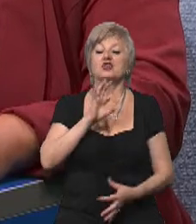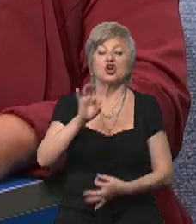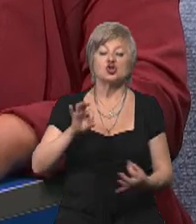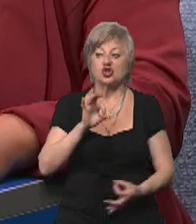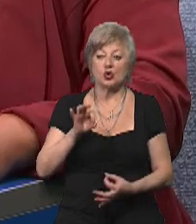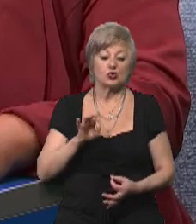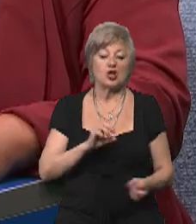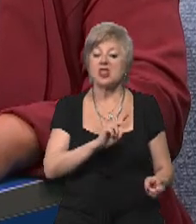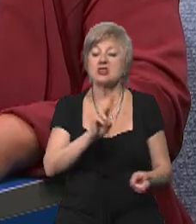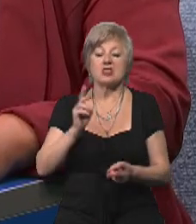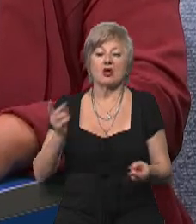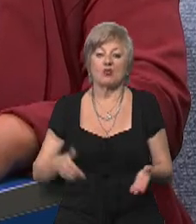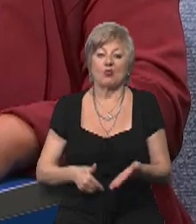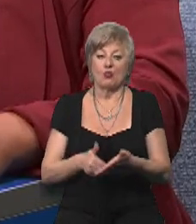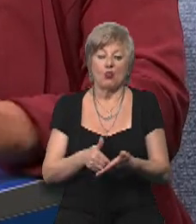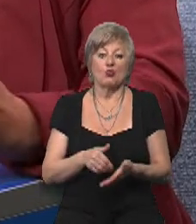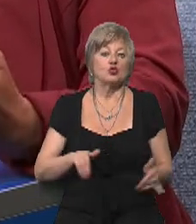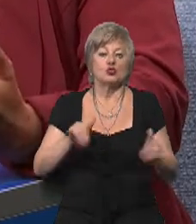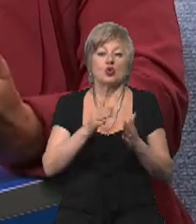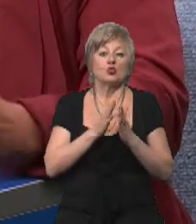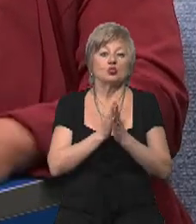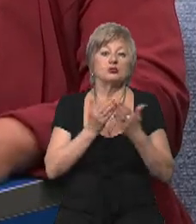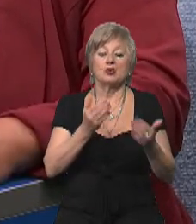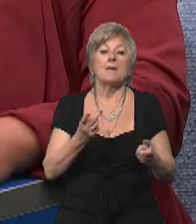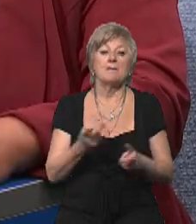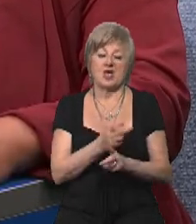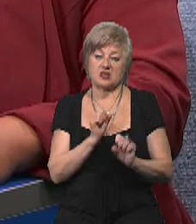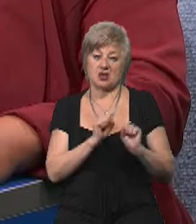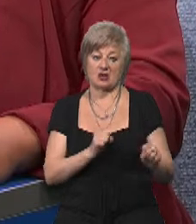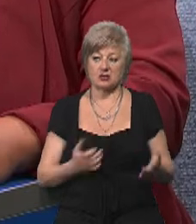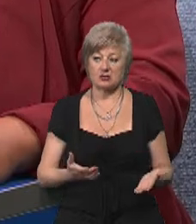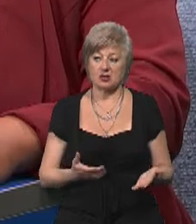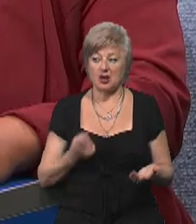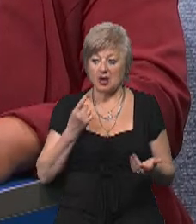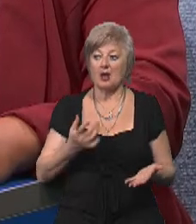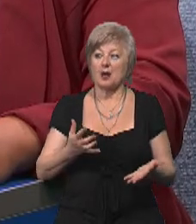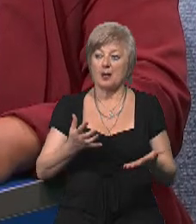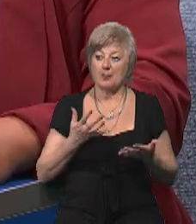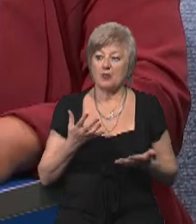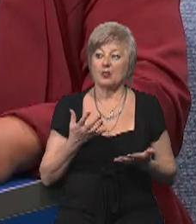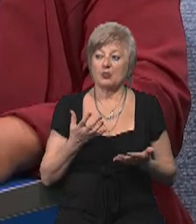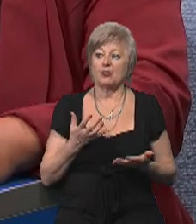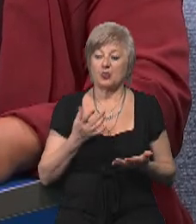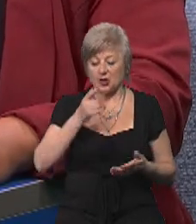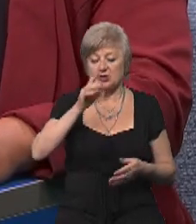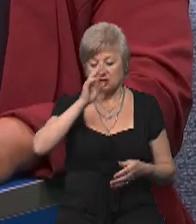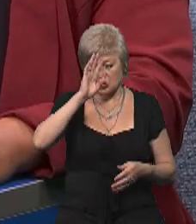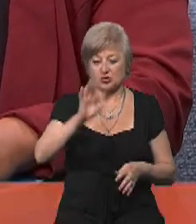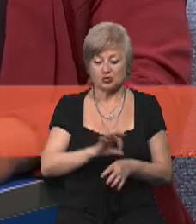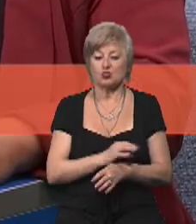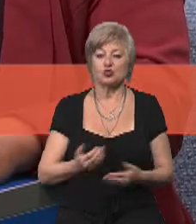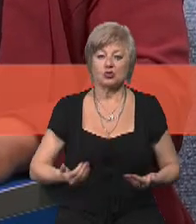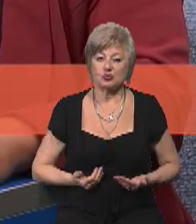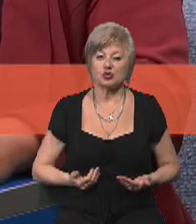Їй нікому допомогти, їй нікому обратитися. Тобто вона беззахисна перед. Да, да. Ну, представьте, ви живете, да, з чоловіком, на которого